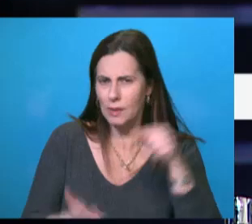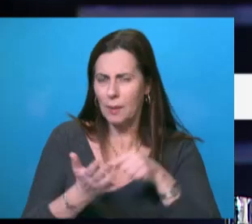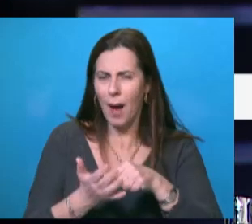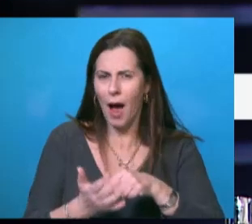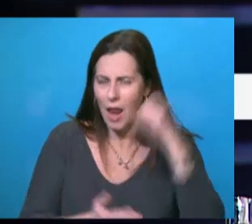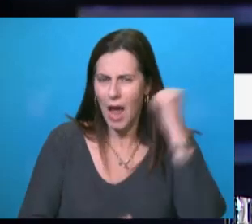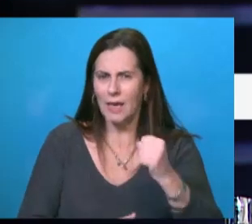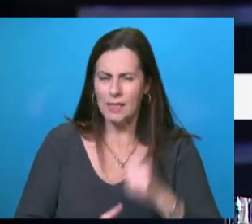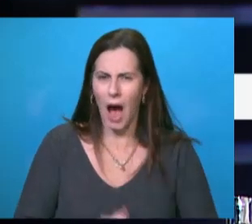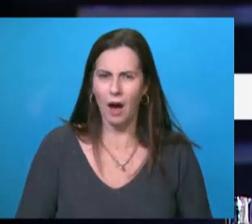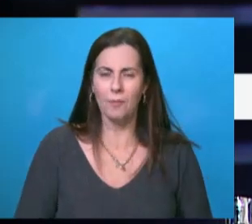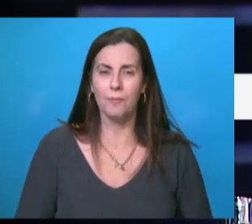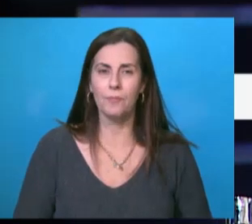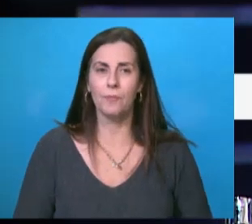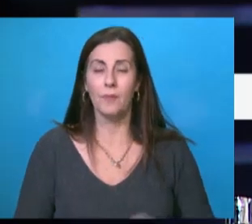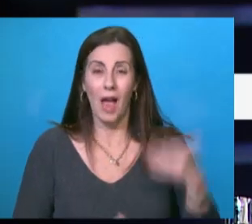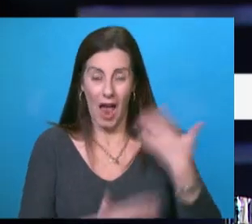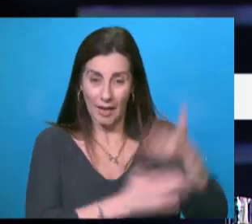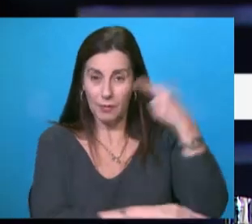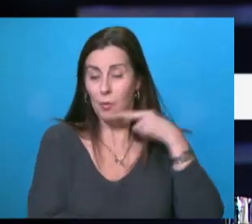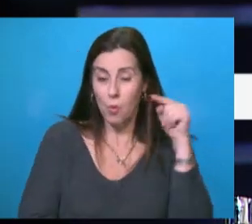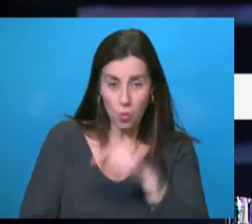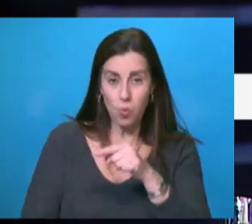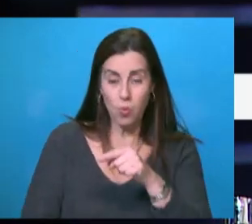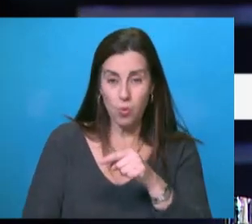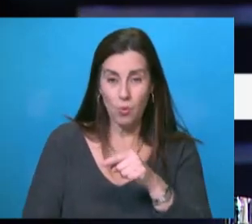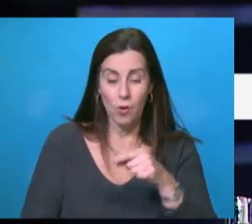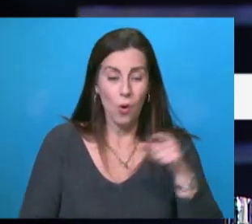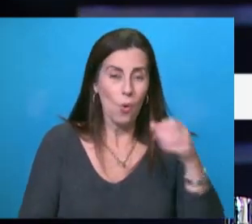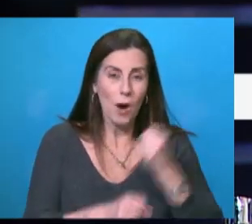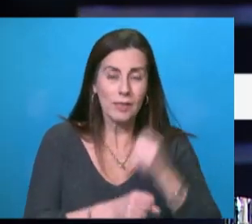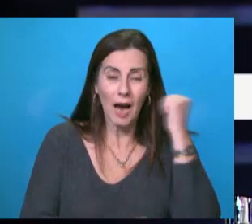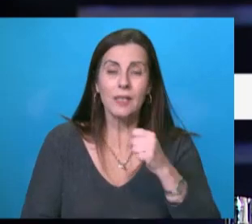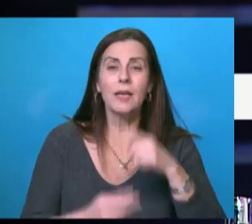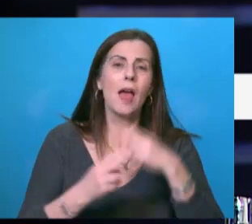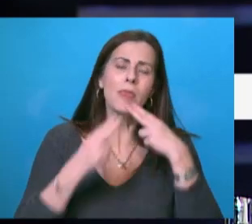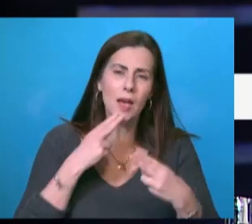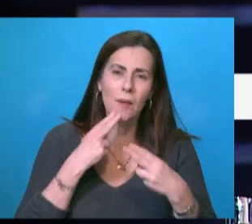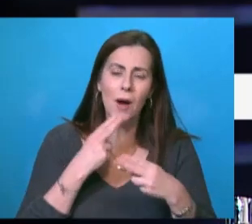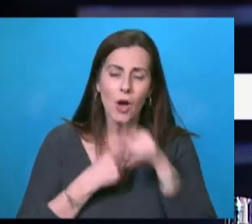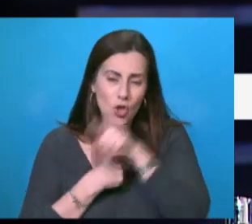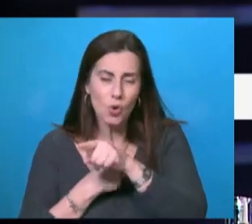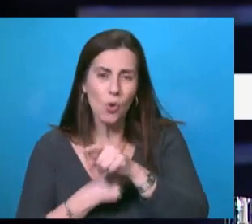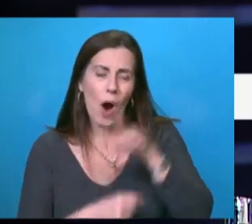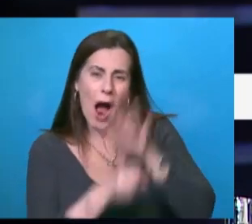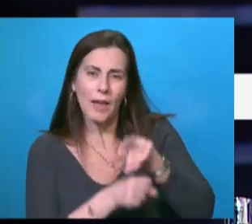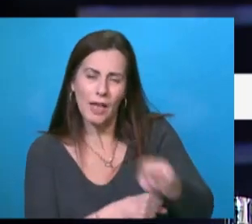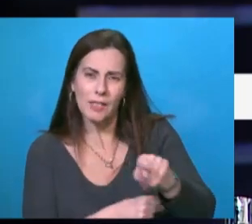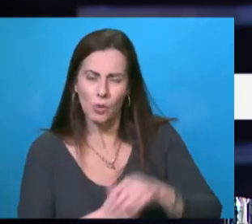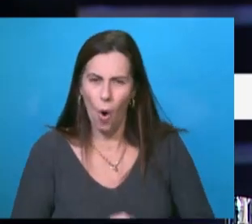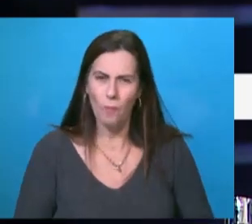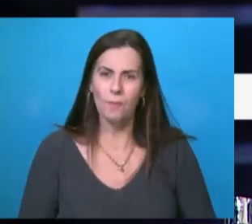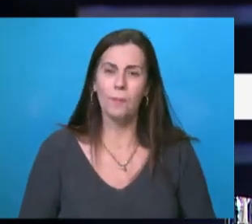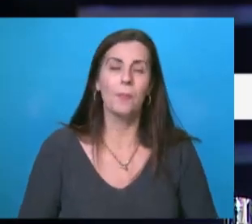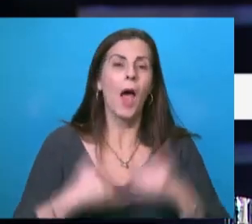במועדון. חנקשייב טען אז שחגי פליסיאן ביצע את הרצח כנקמה על כך שגנון פגע מינית בקרוב משפחתו. היום